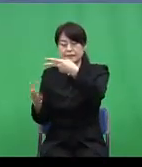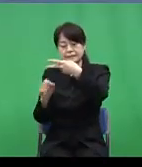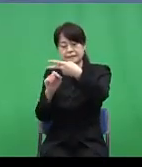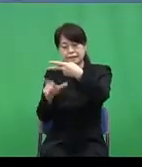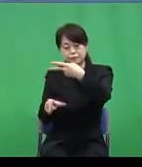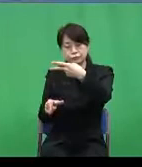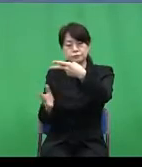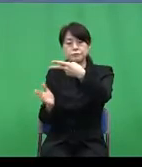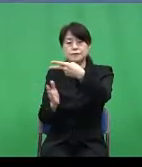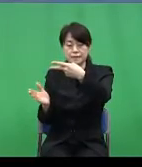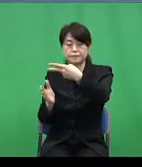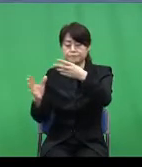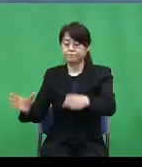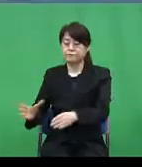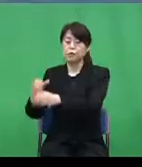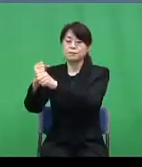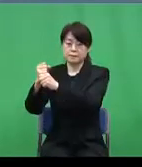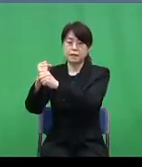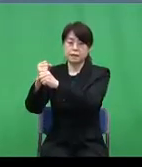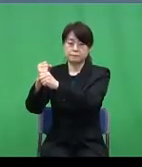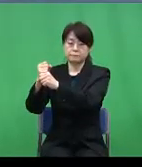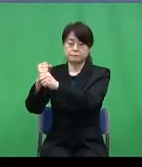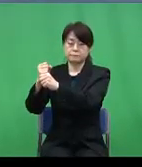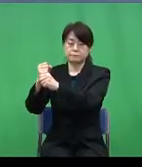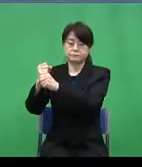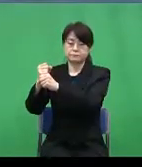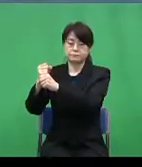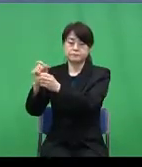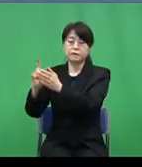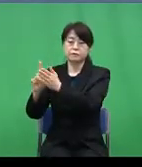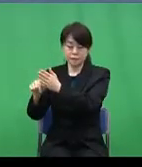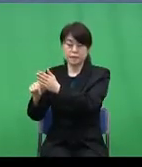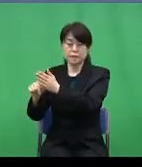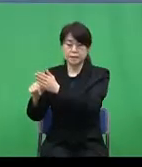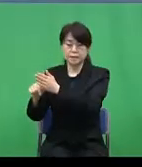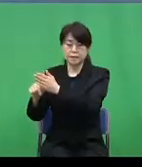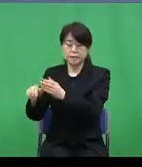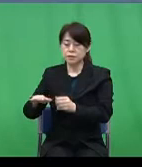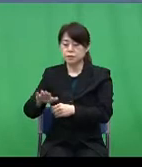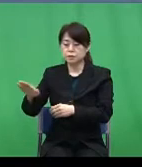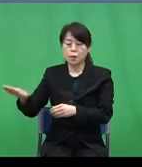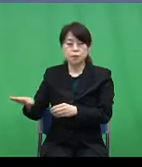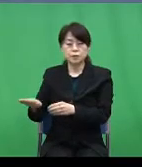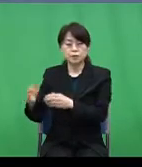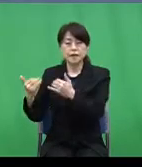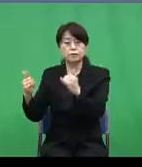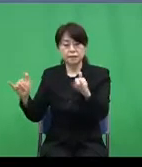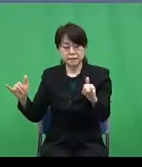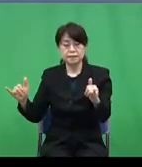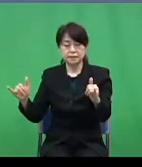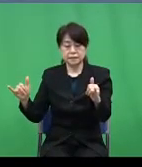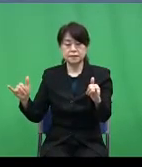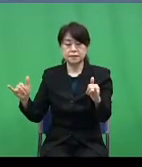に入るかもしれませんが、取りまとまってきますと、そういった方々がですね、なんと